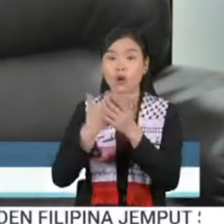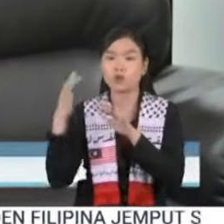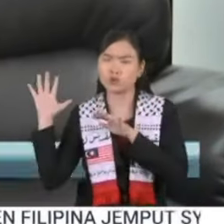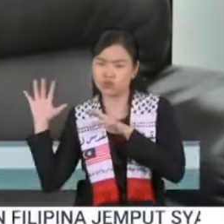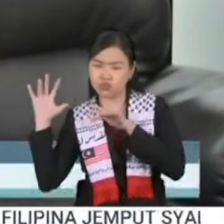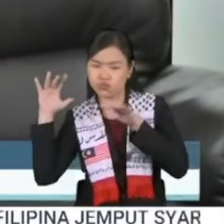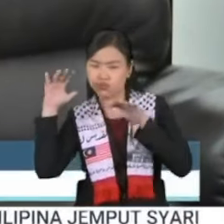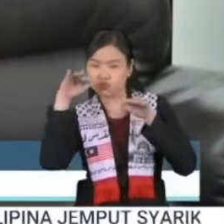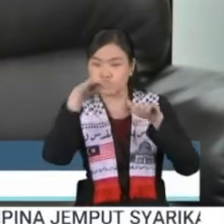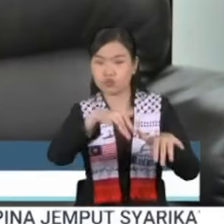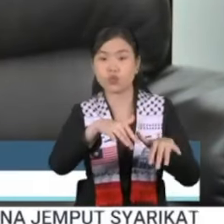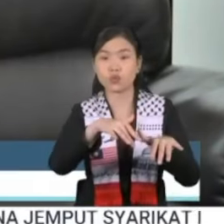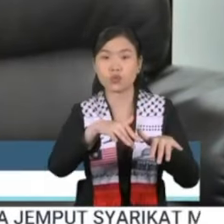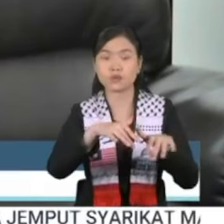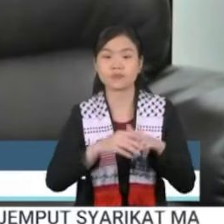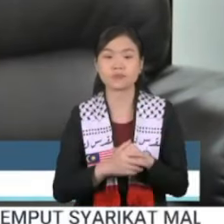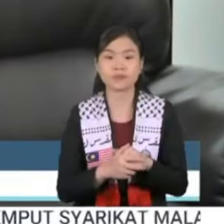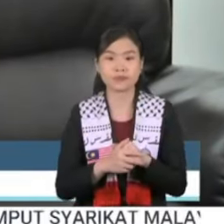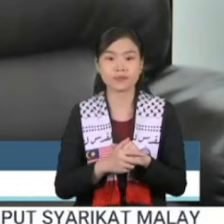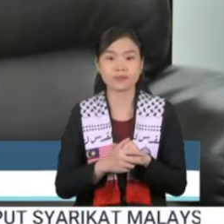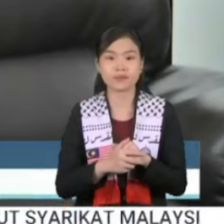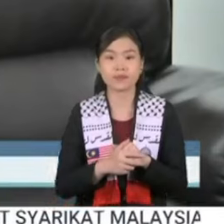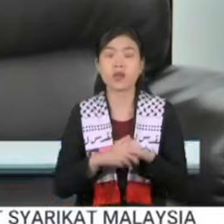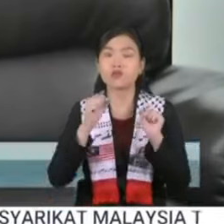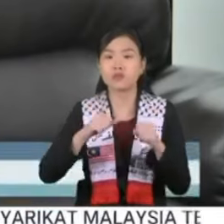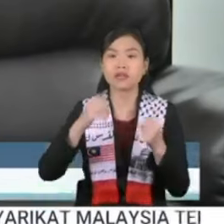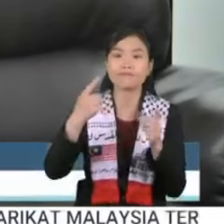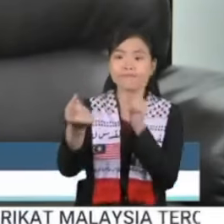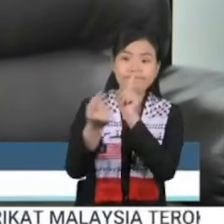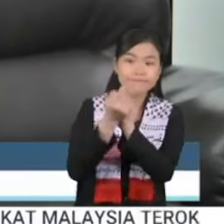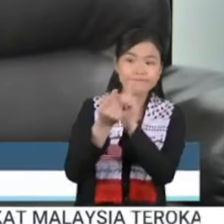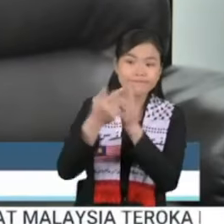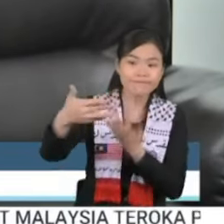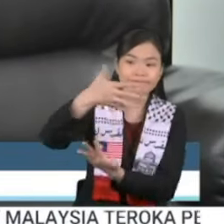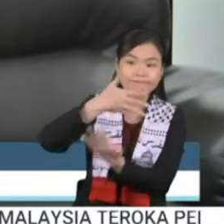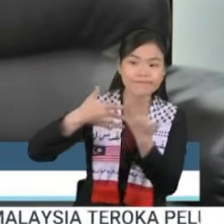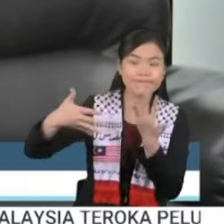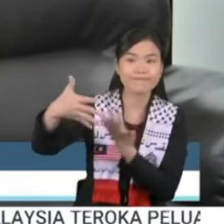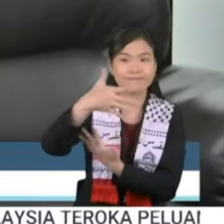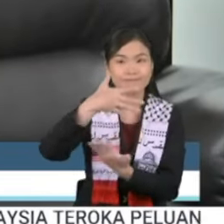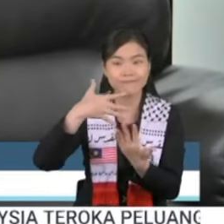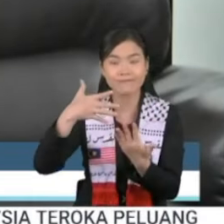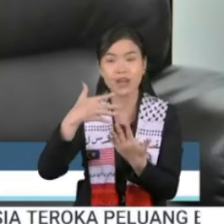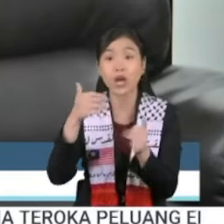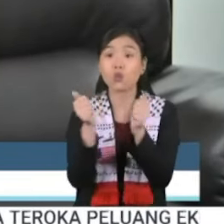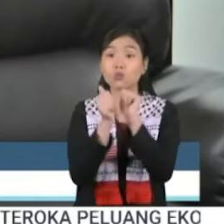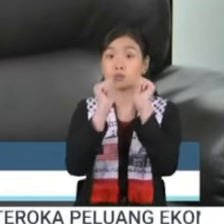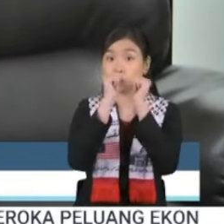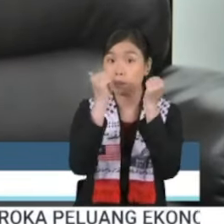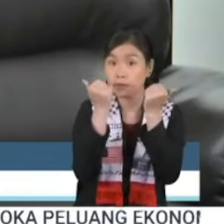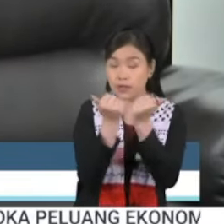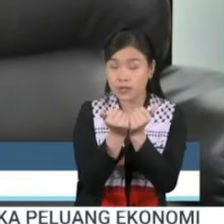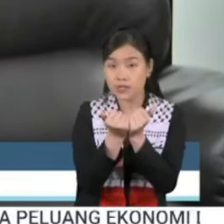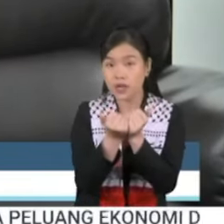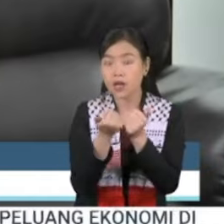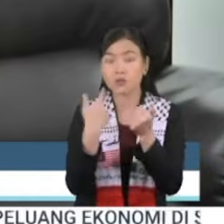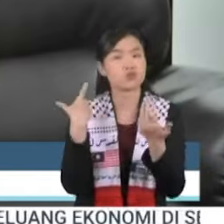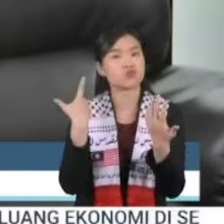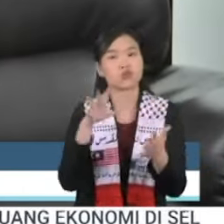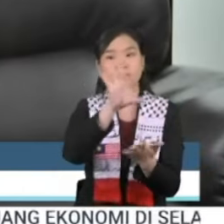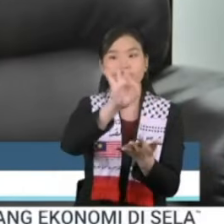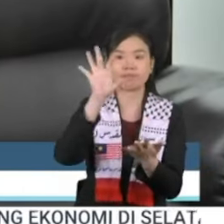juga pengunjung yang datang pada program Madani Rakyat ini bolehlah bertemu secara direct dengan agensi-agensi yang telah kita